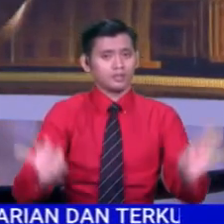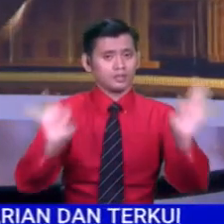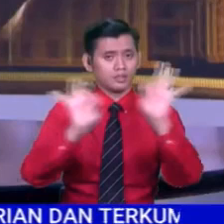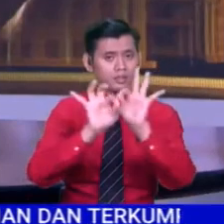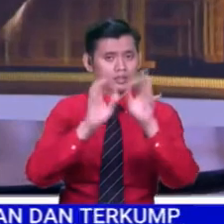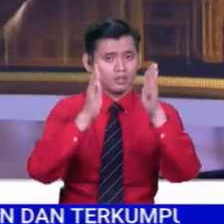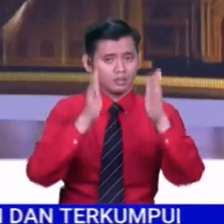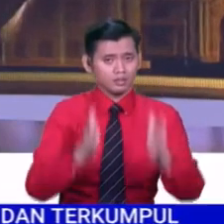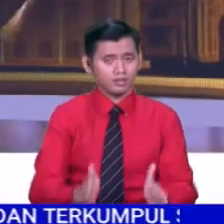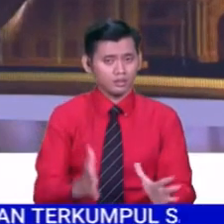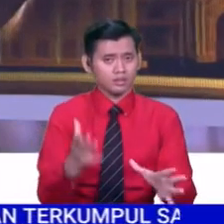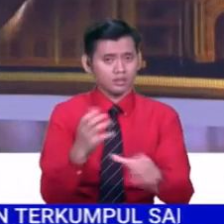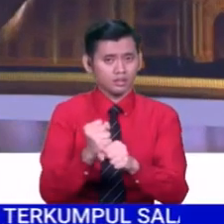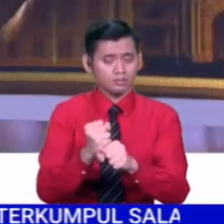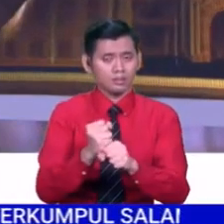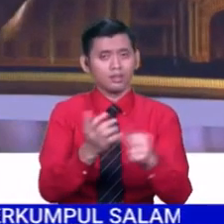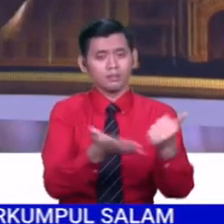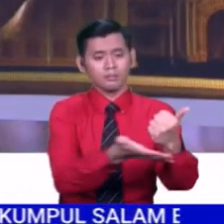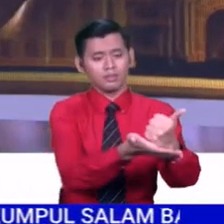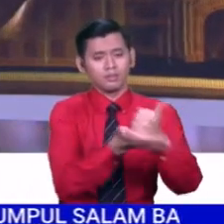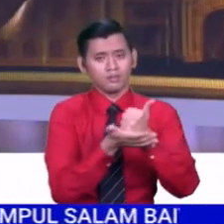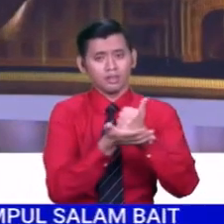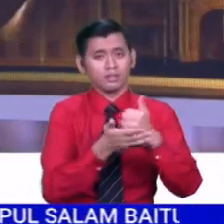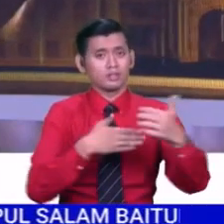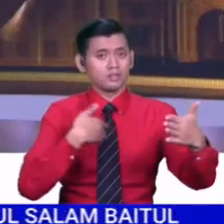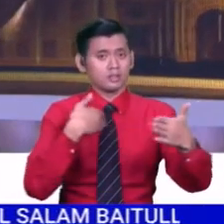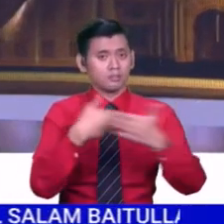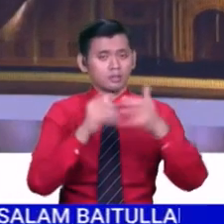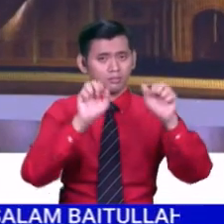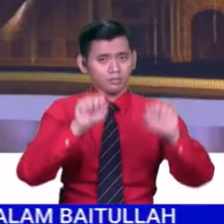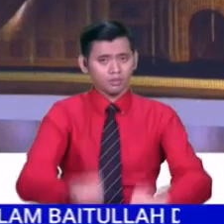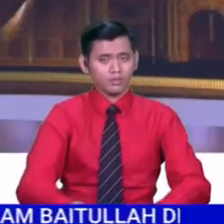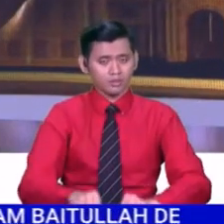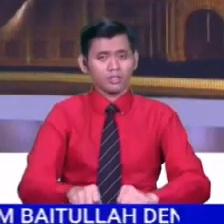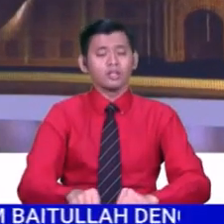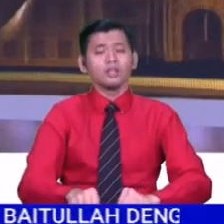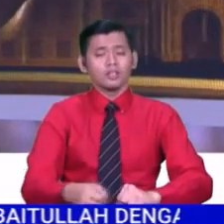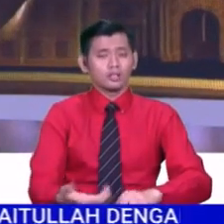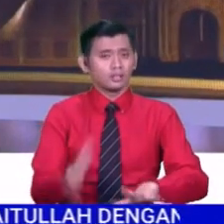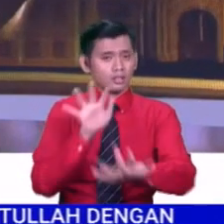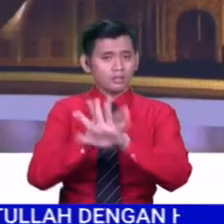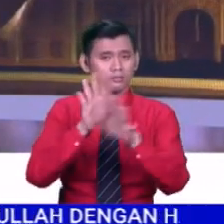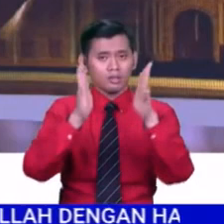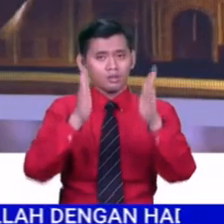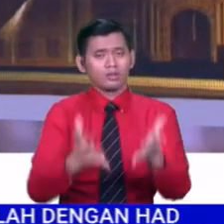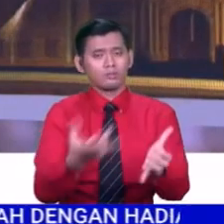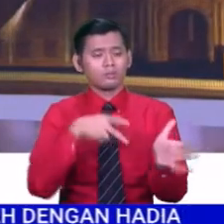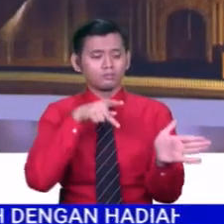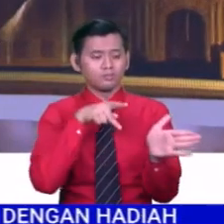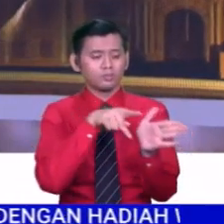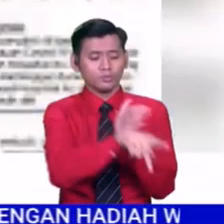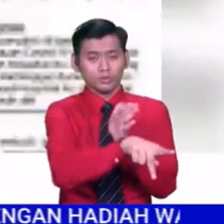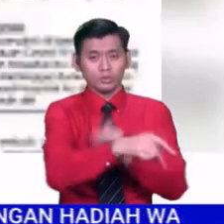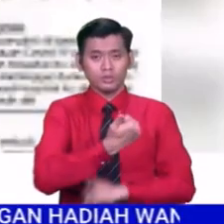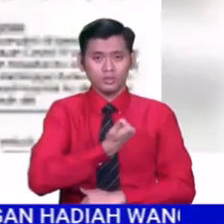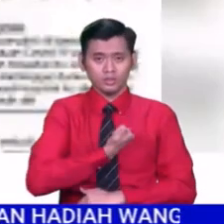tersebut mendapatkan bantuan sehingga mengakibatkan peningkatan kes bunuh diri di negara ini.